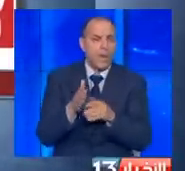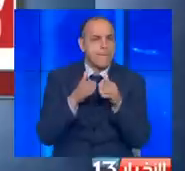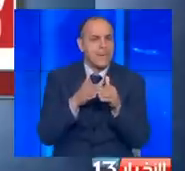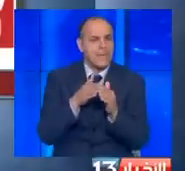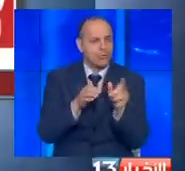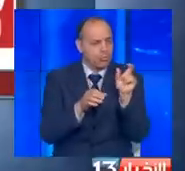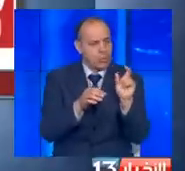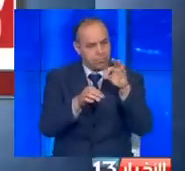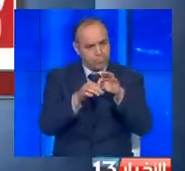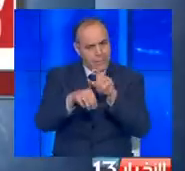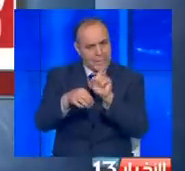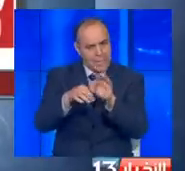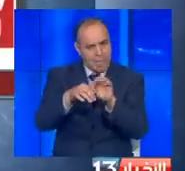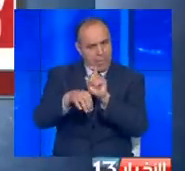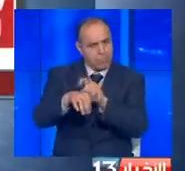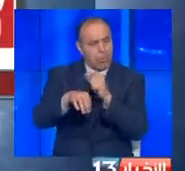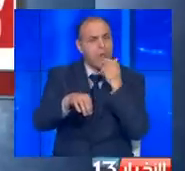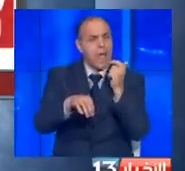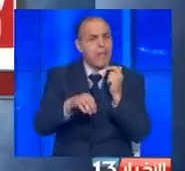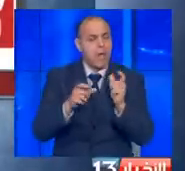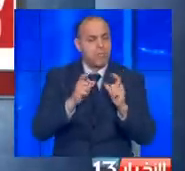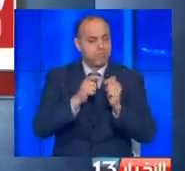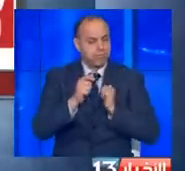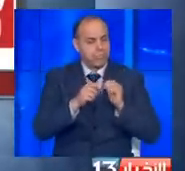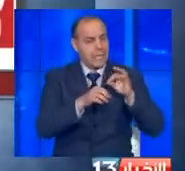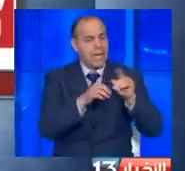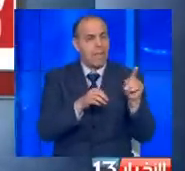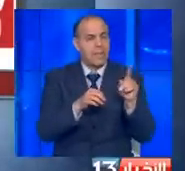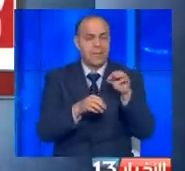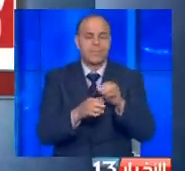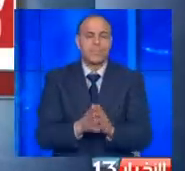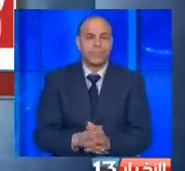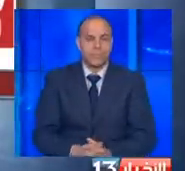ترشحه الذي يقدم الى الهيئه العليا المستقله للانتخابات